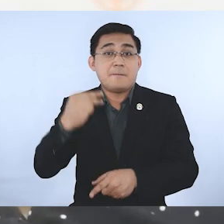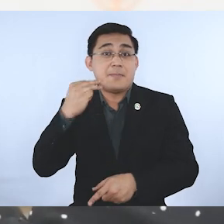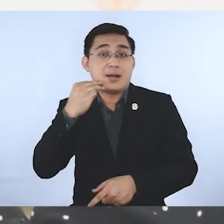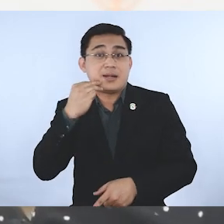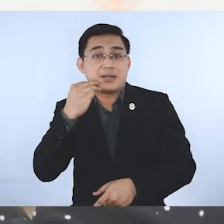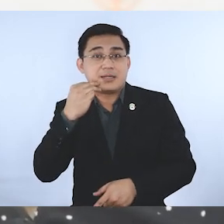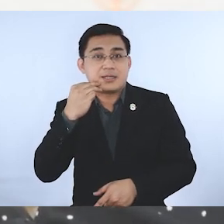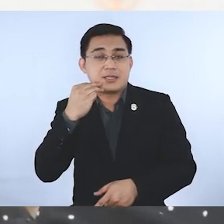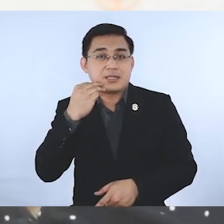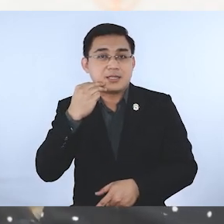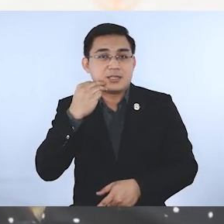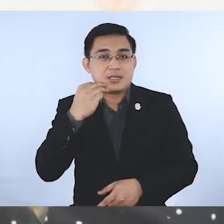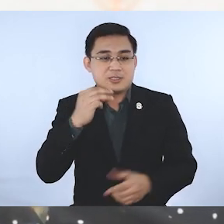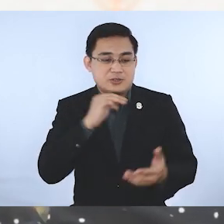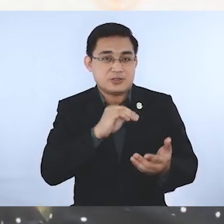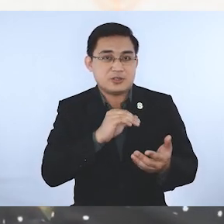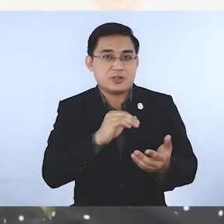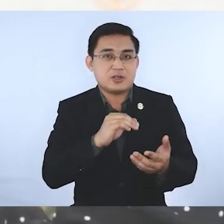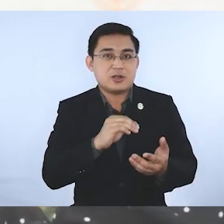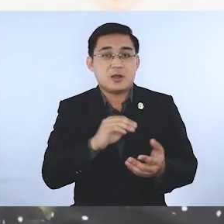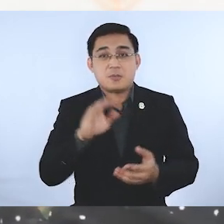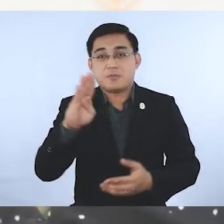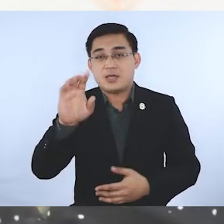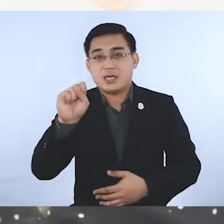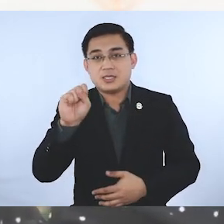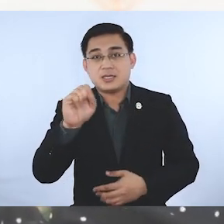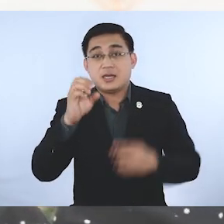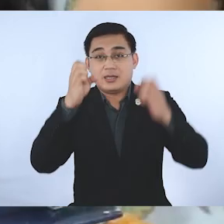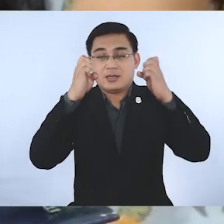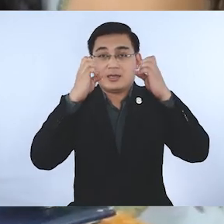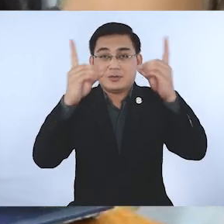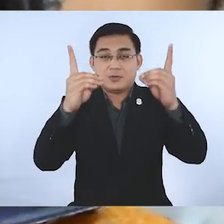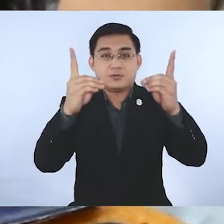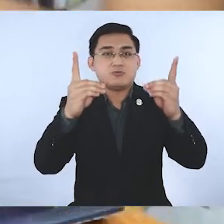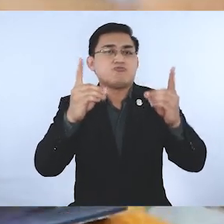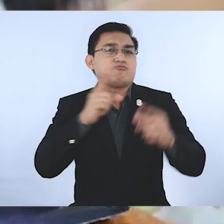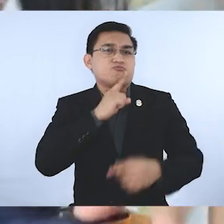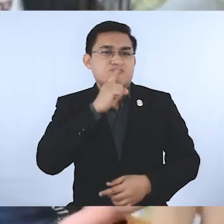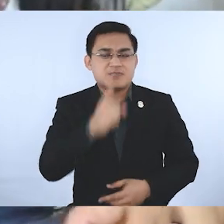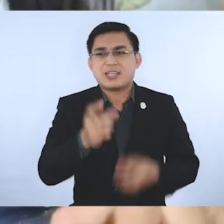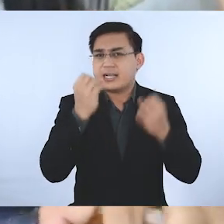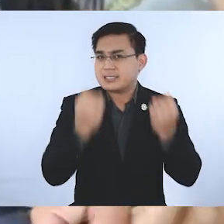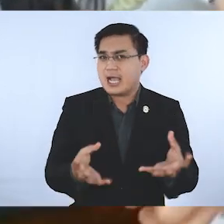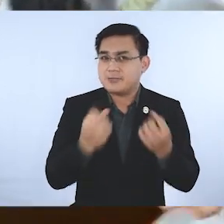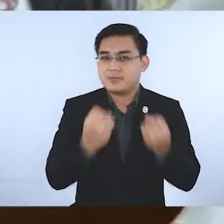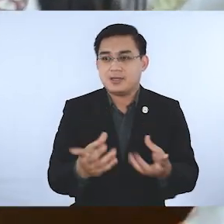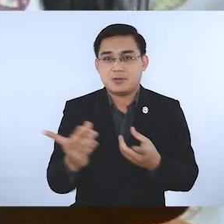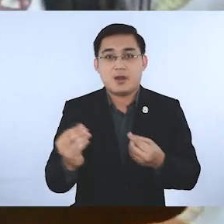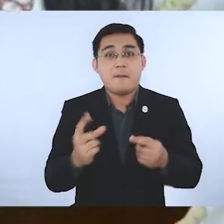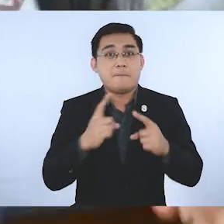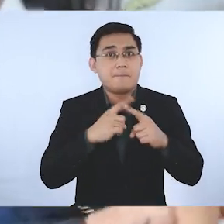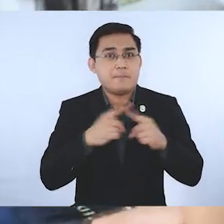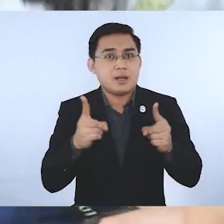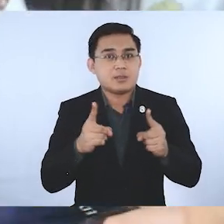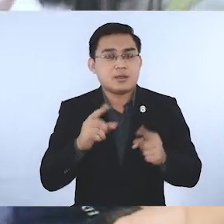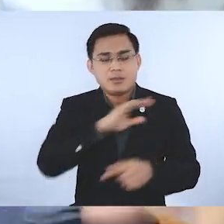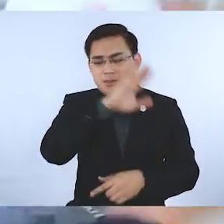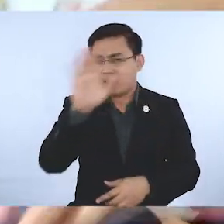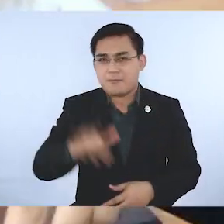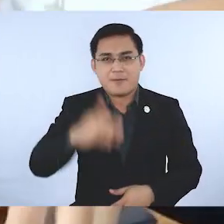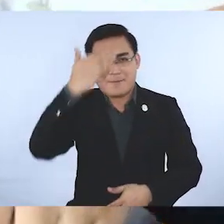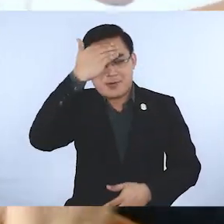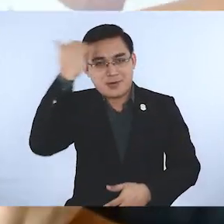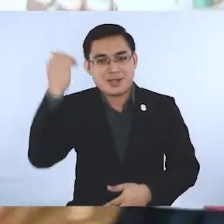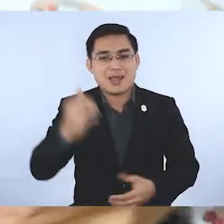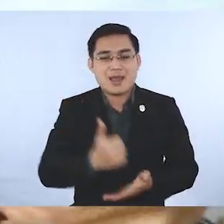Marisol Solja, nag-aaral sa kursong Bachelor of Education. Totoo po na maraming ginagawa pero hindi ko po nakaligtaan